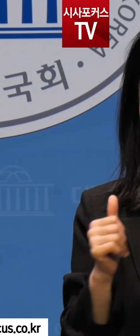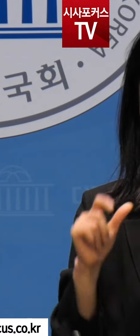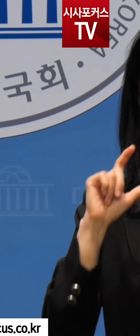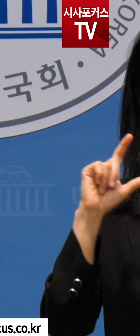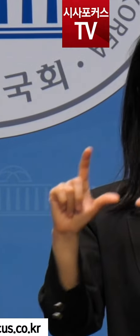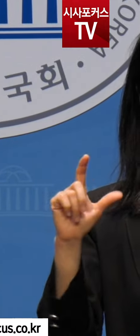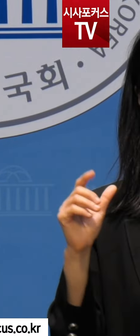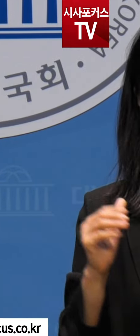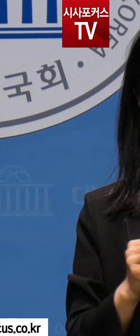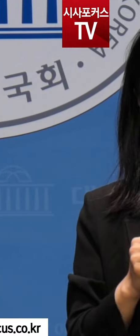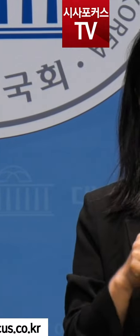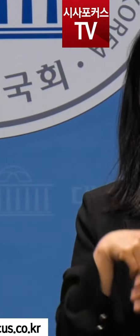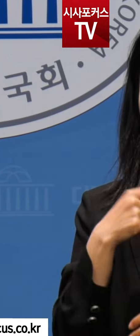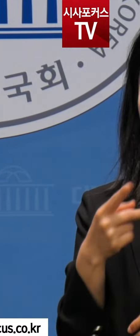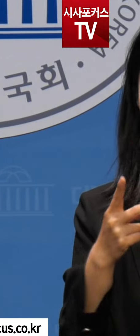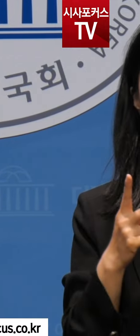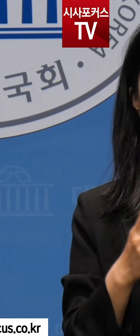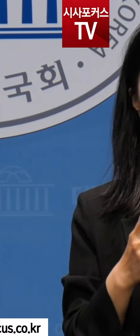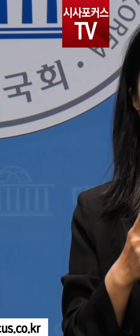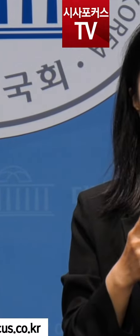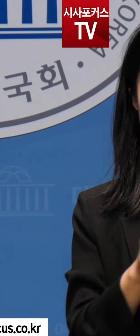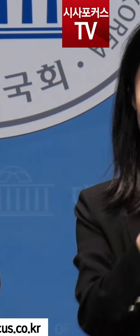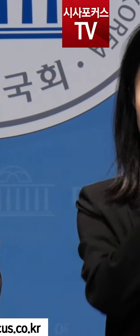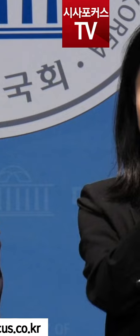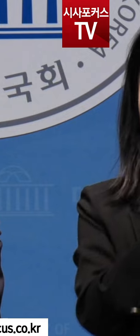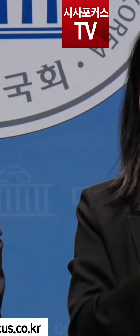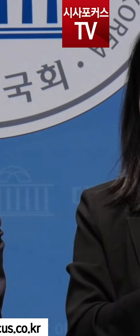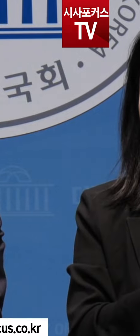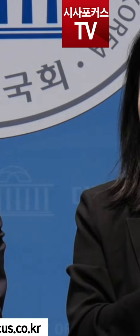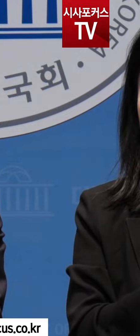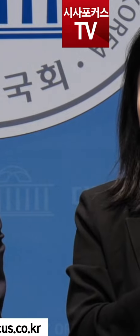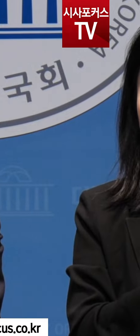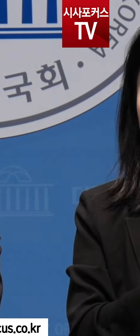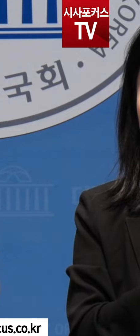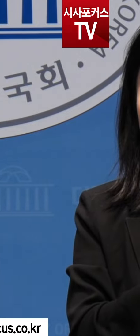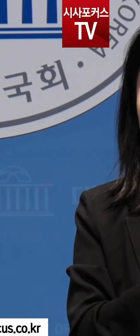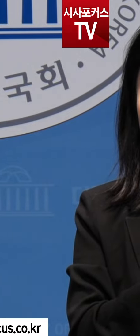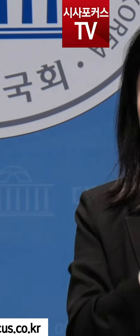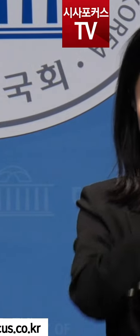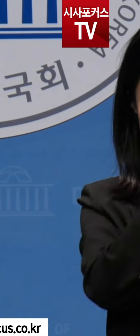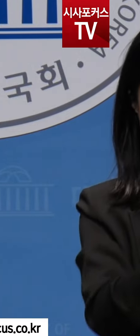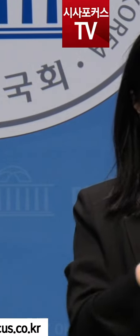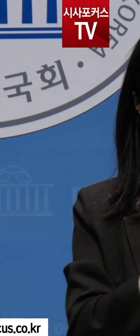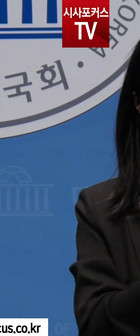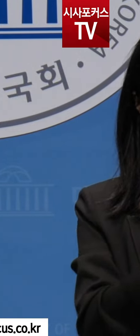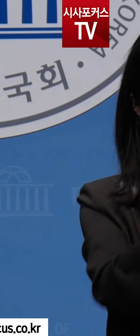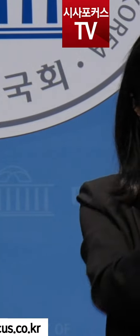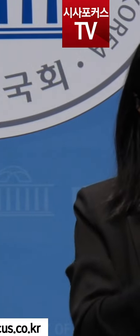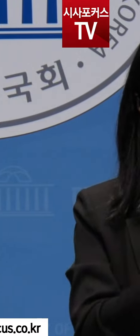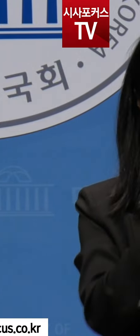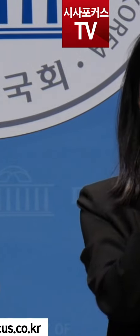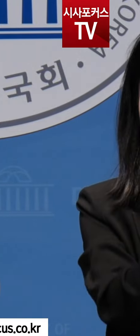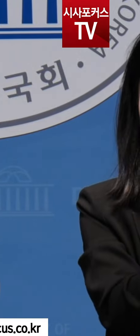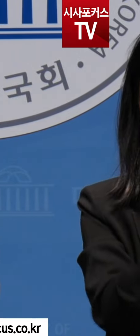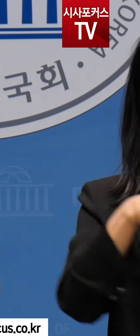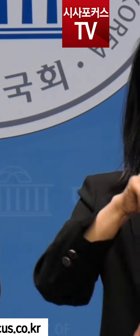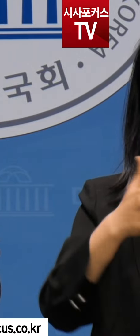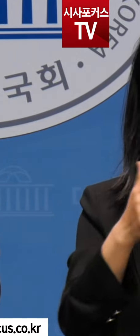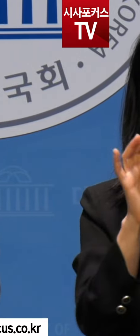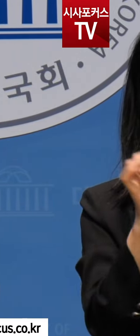판단했습니다. 둘째, 이모 씨의 피의자 신문 조서에 의하면 권